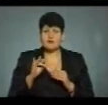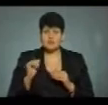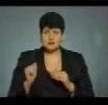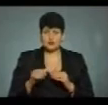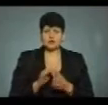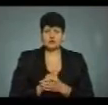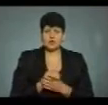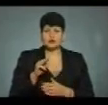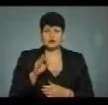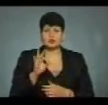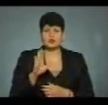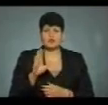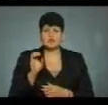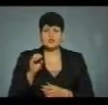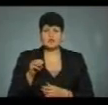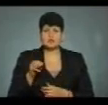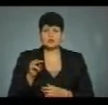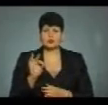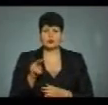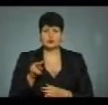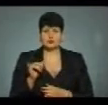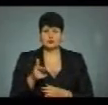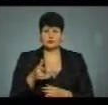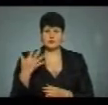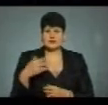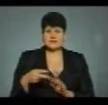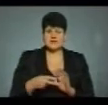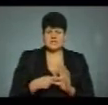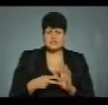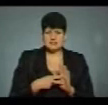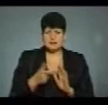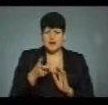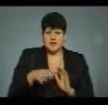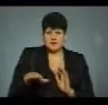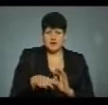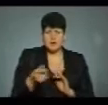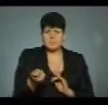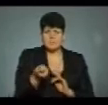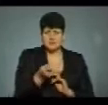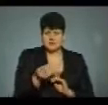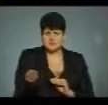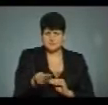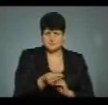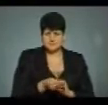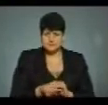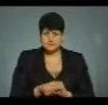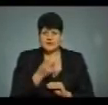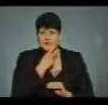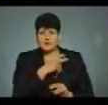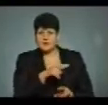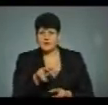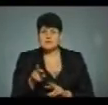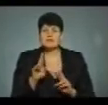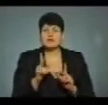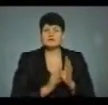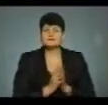Стовстолузі Великогаївської громади. Тут засіяно 57 гектарів озимої пшениці, розповів агроном Володимир Новосад. Дивиться, як зійшла